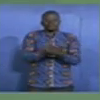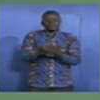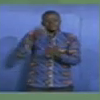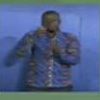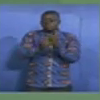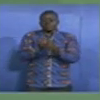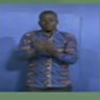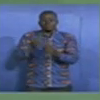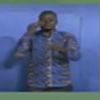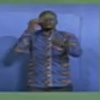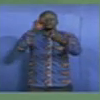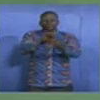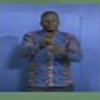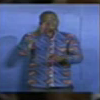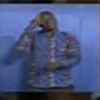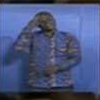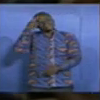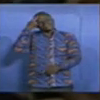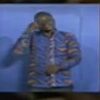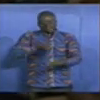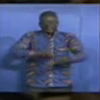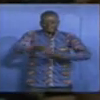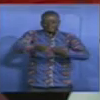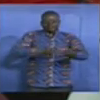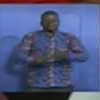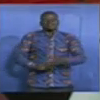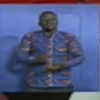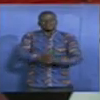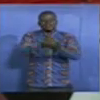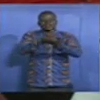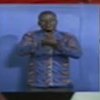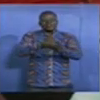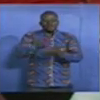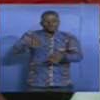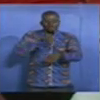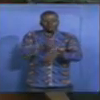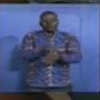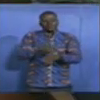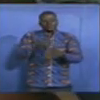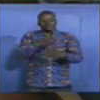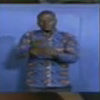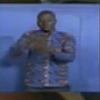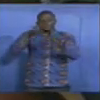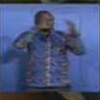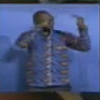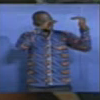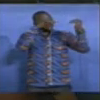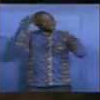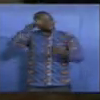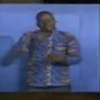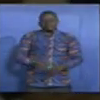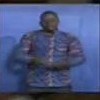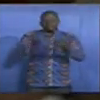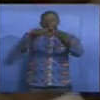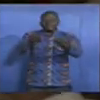l'objet de réflexions et d'échanges soutenus. Moment de partage d'expériences, les participants n'ont pas manqué l'occasion